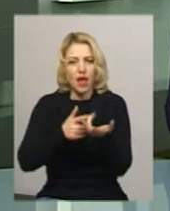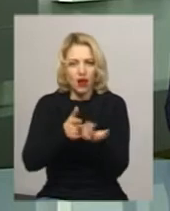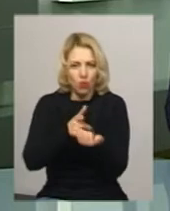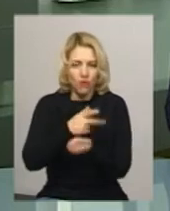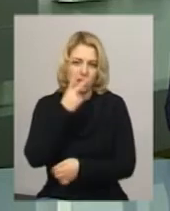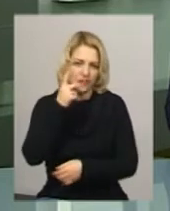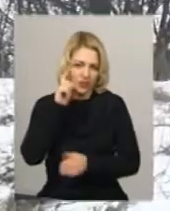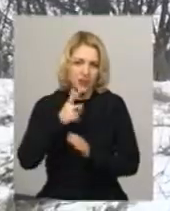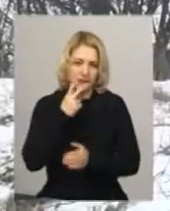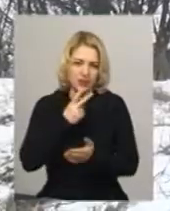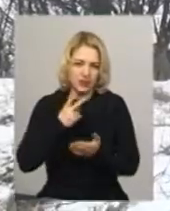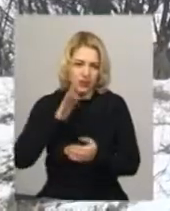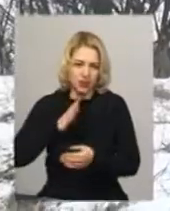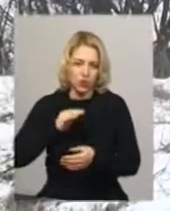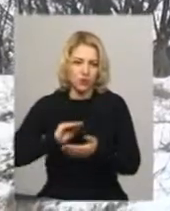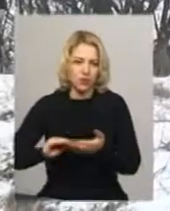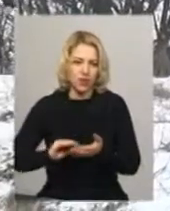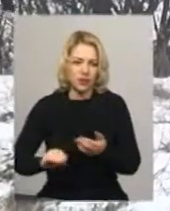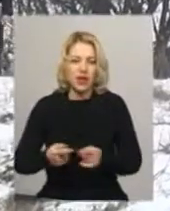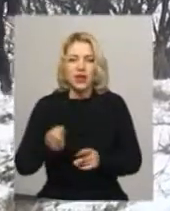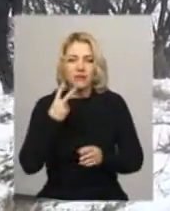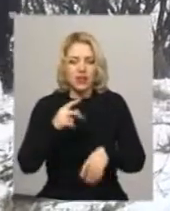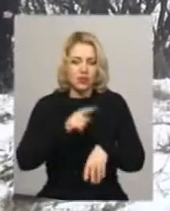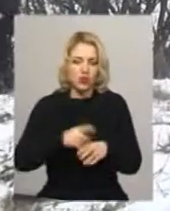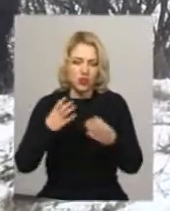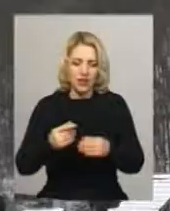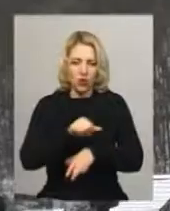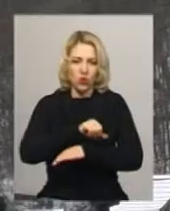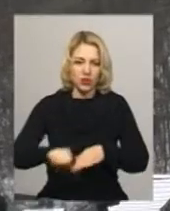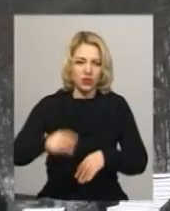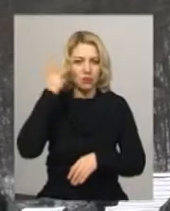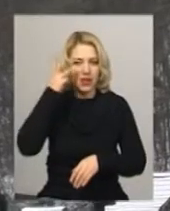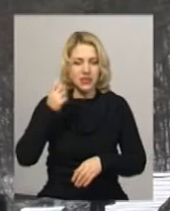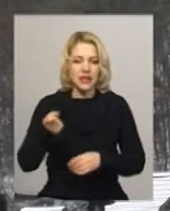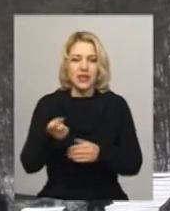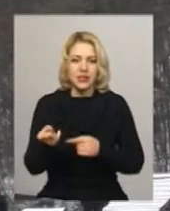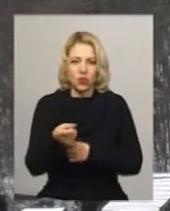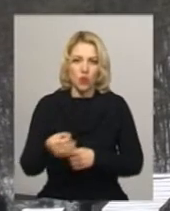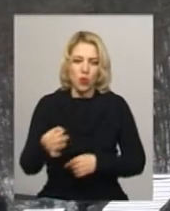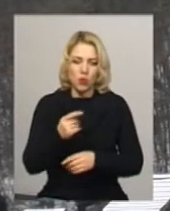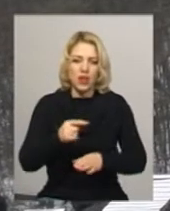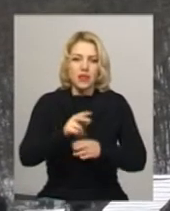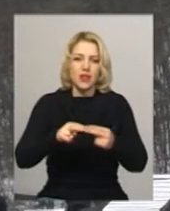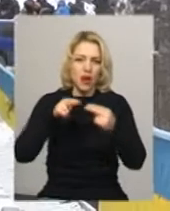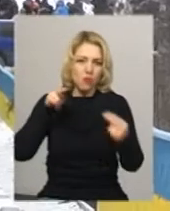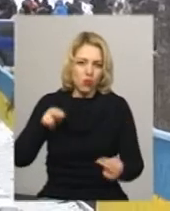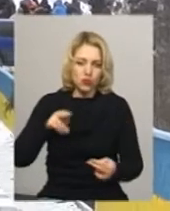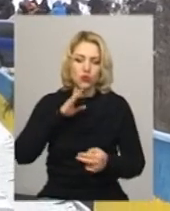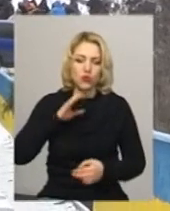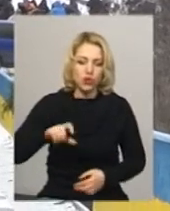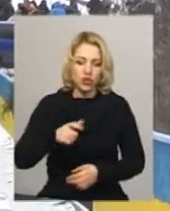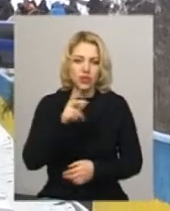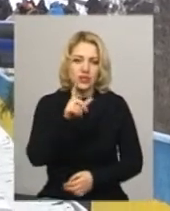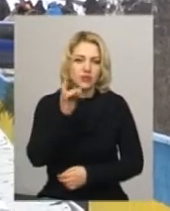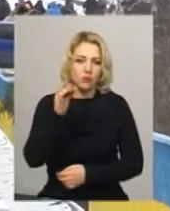Денисенко. 12-та година дня. Кордон Хмельницької та Тернопільської областей. Саме на мосту через річку Збруч між селом Гуків